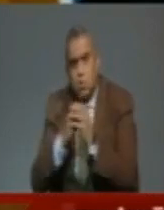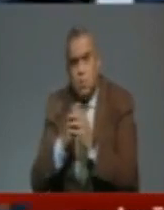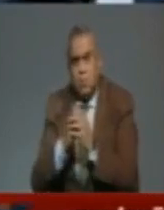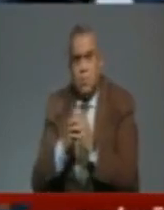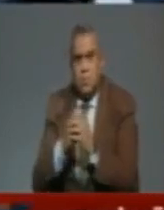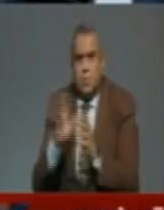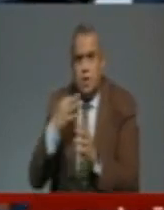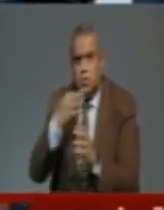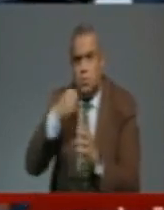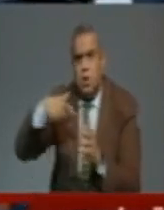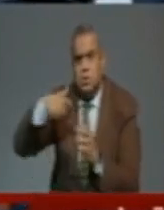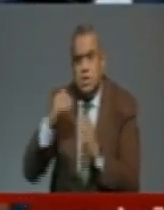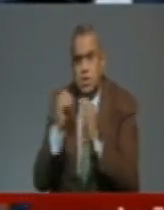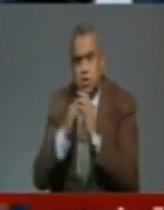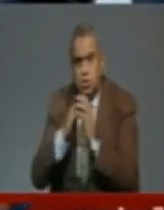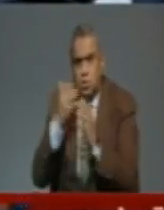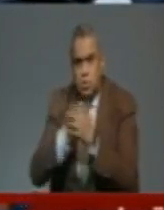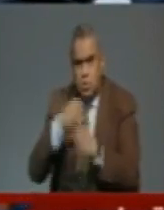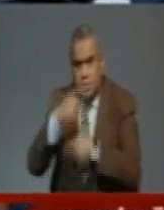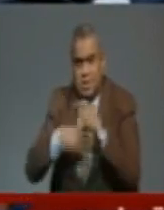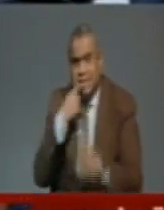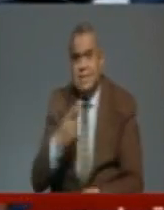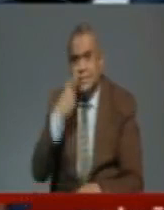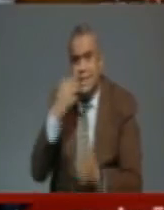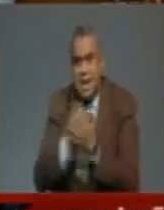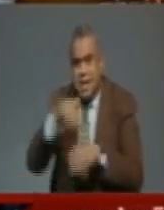360 يوم اللي هم على مدار السنه.